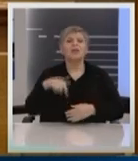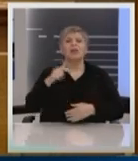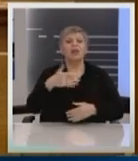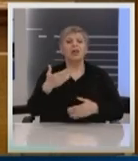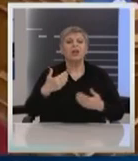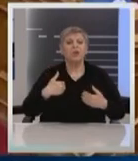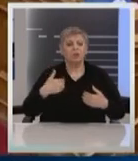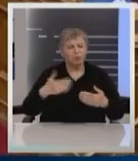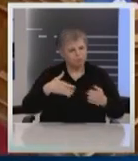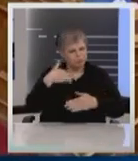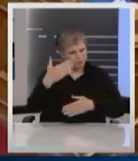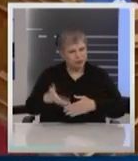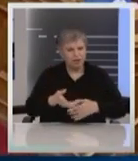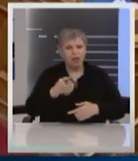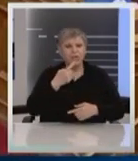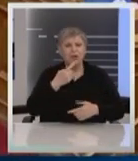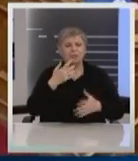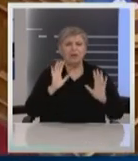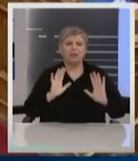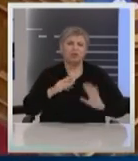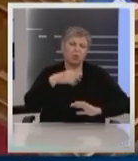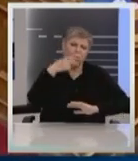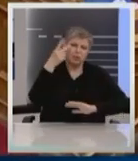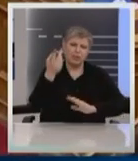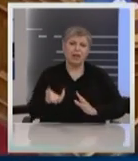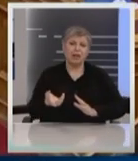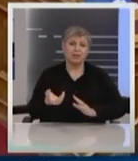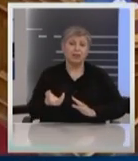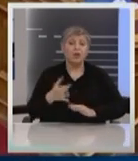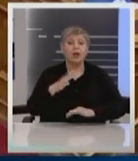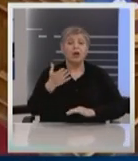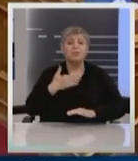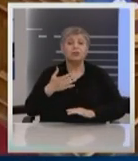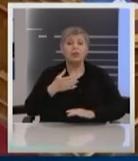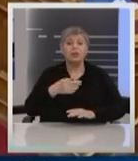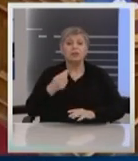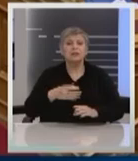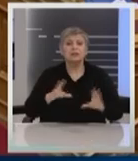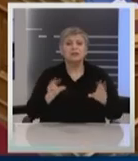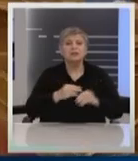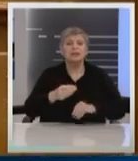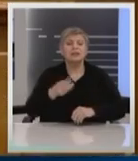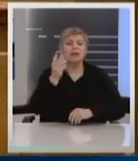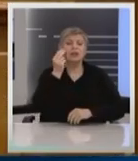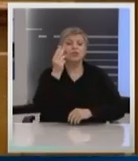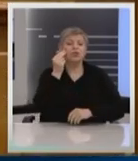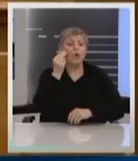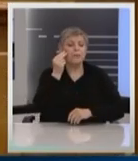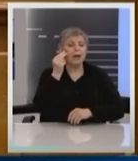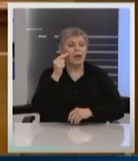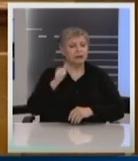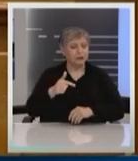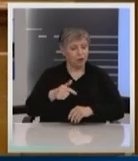ώρα θέλετε. Αλλά εν πάση περιπτώσει θέλω να ξέρω η διαπραγματευτική θέση της Ελλάδος στο θέμα των Σκοπίων ποια είναι. Να δώσουμε το